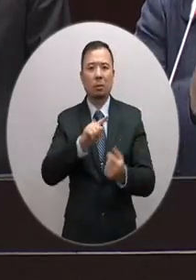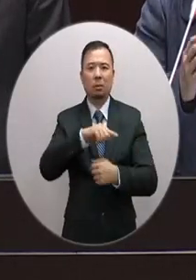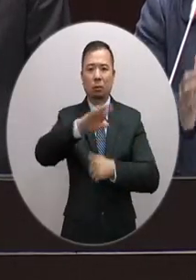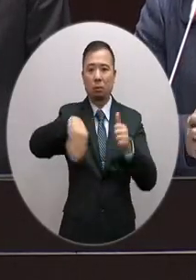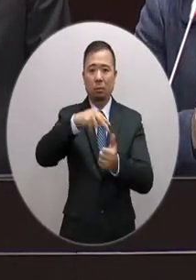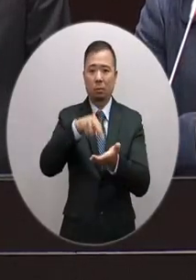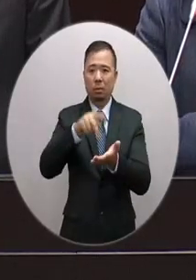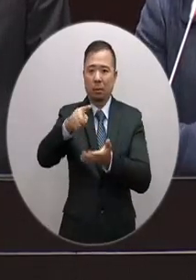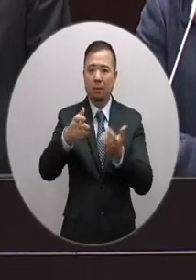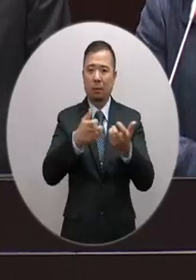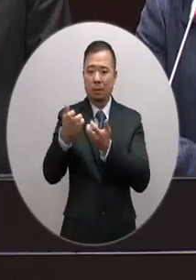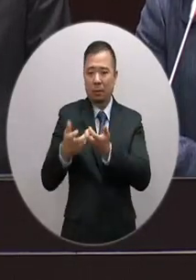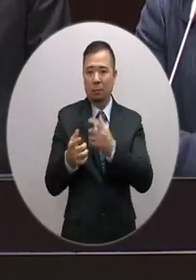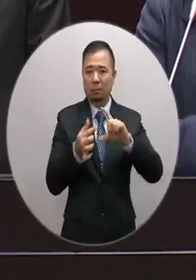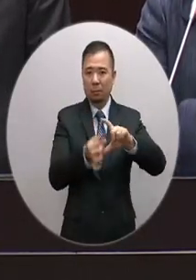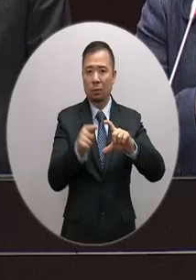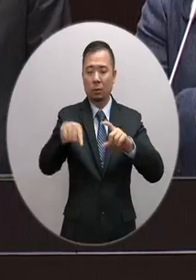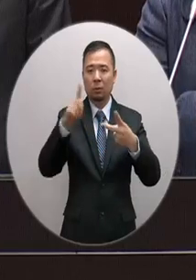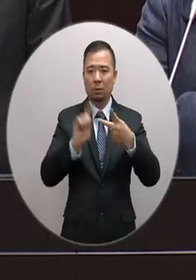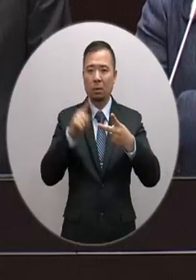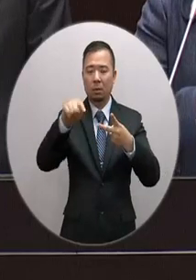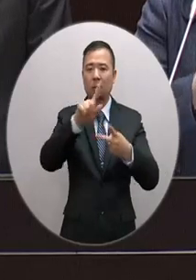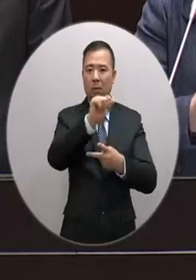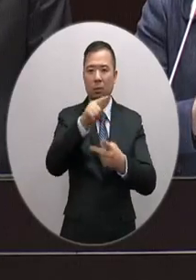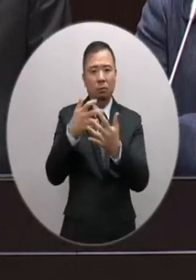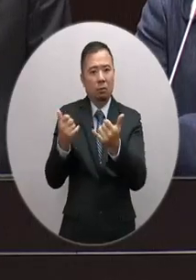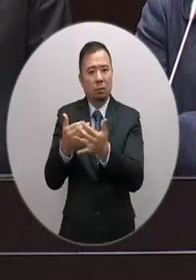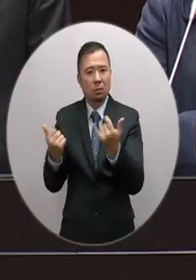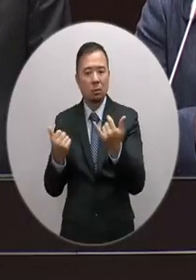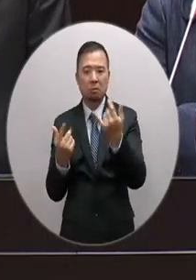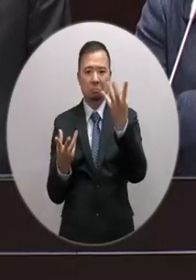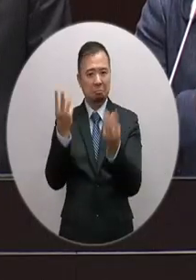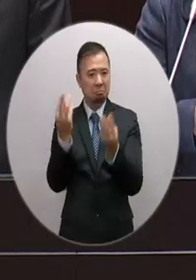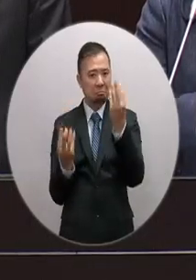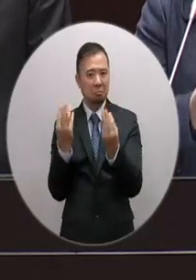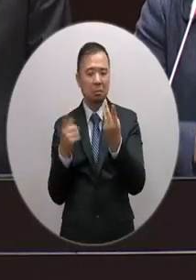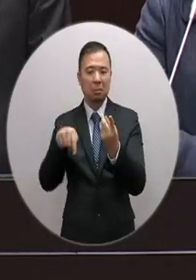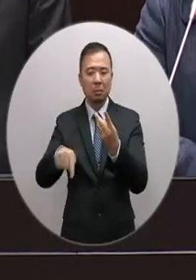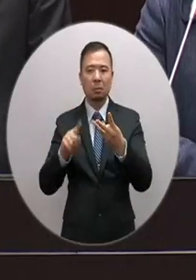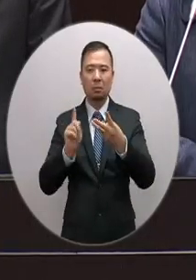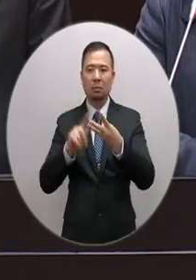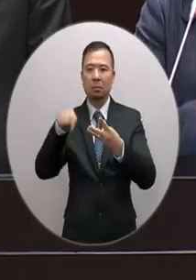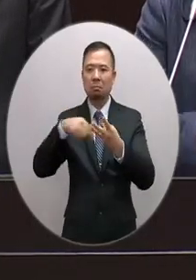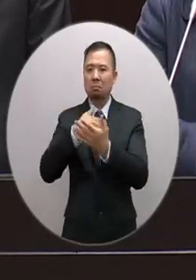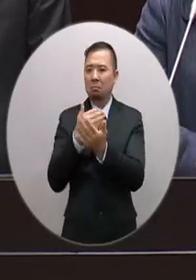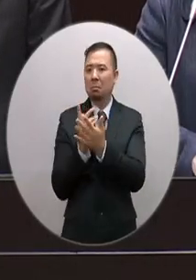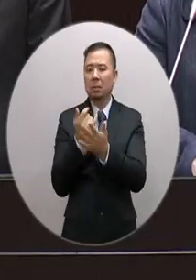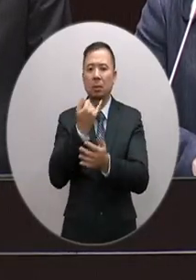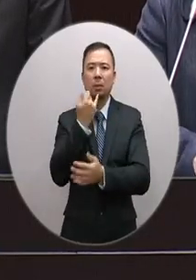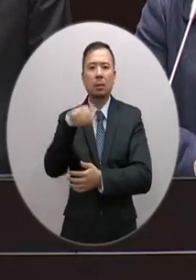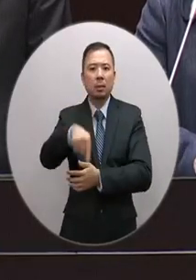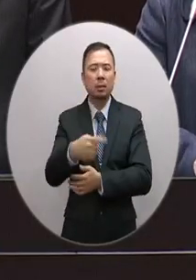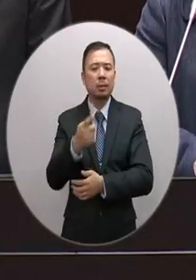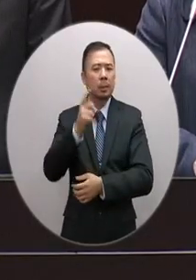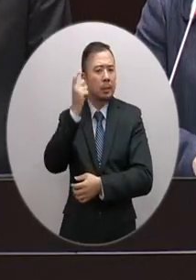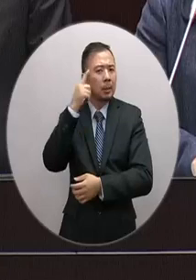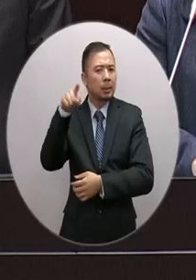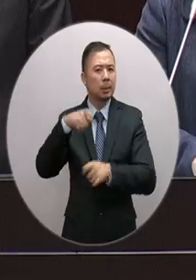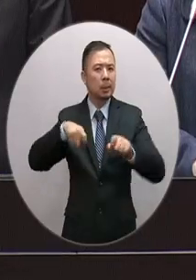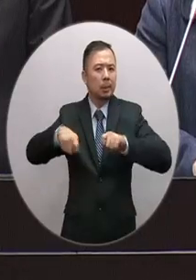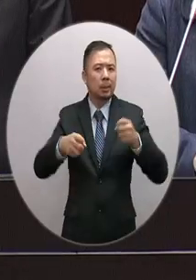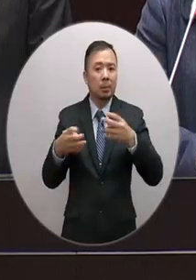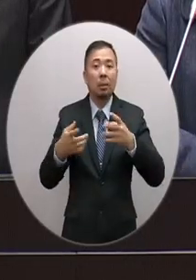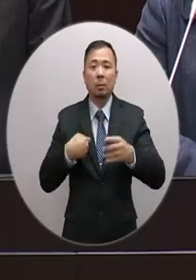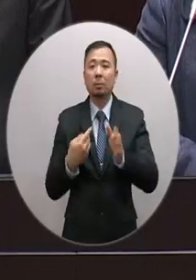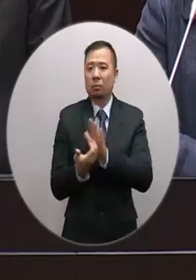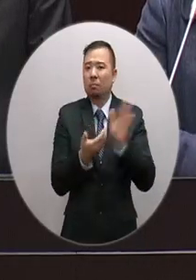消防甚至师生比等等，好、这些能够有一个弹性好、的一个做法，所以这个部分我们已经有准